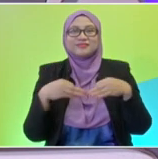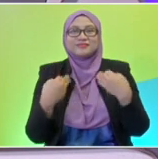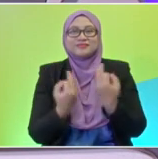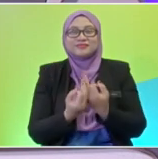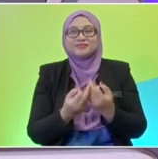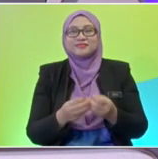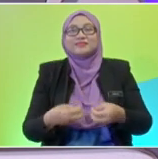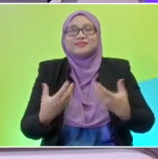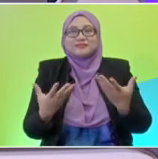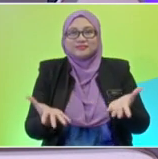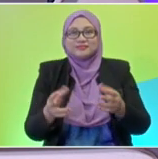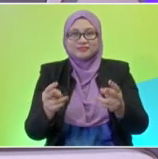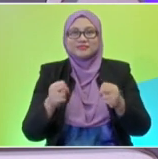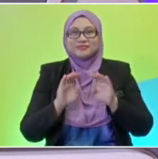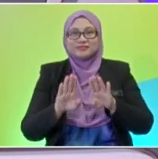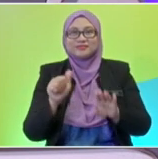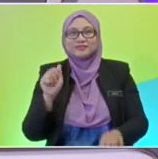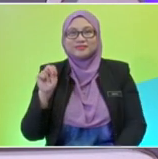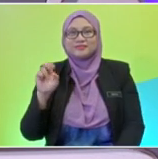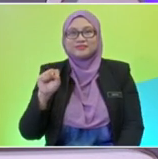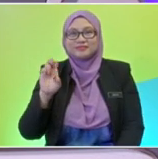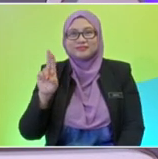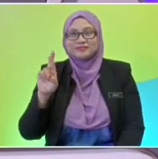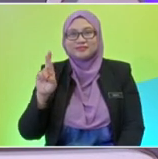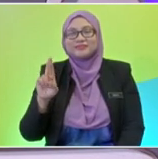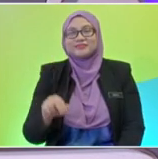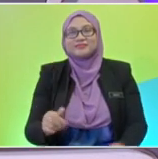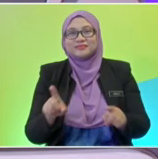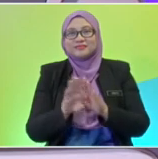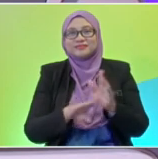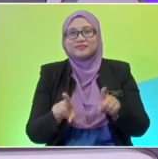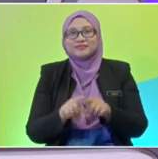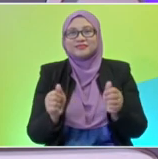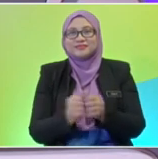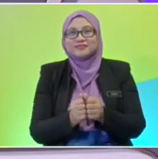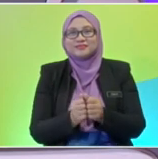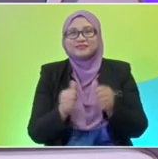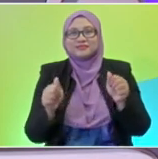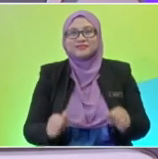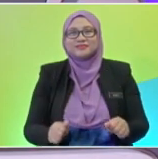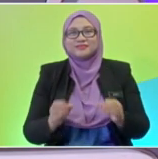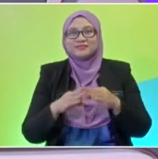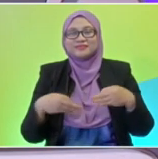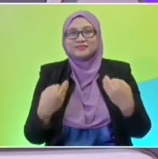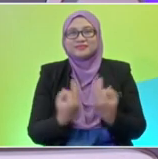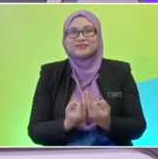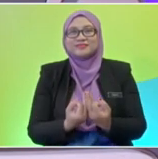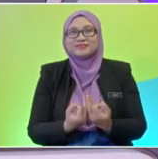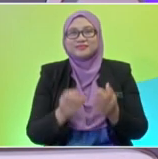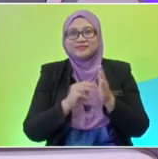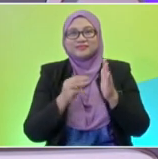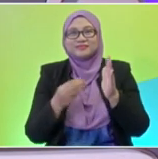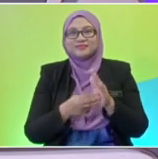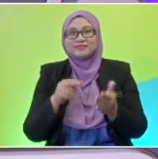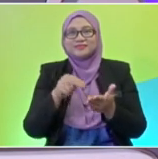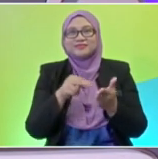bagaimana kita bersama dengan hari keluarga itu yang kita lihat hari ini Oke baik oke masuk nilai